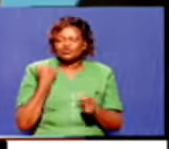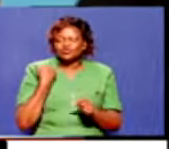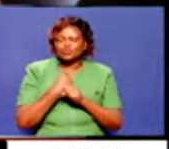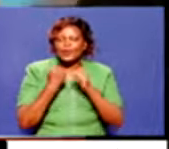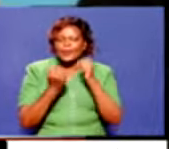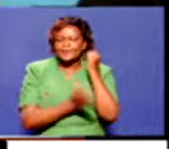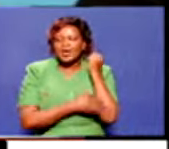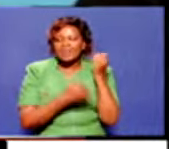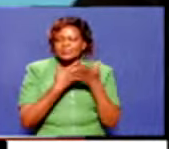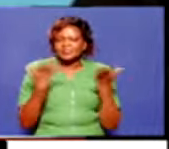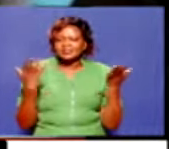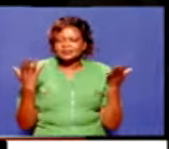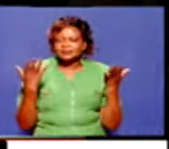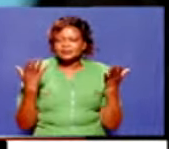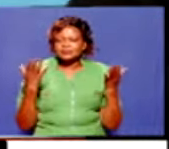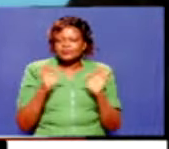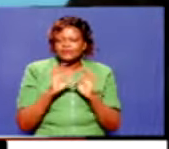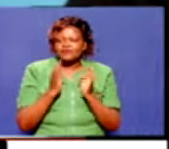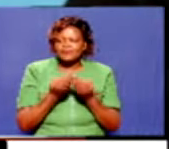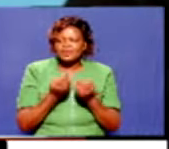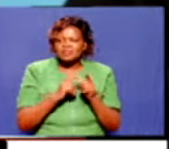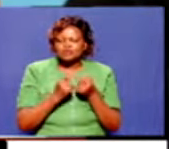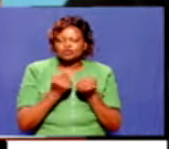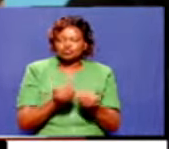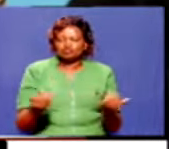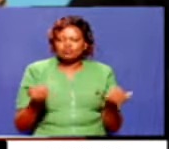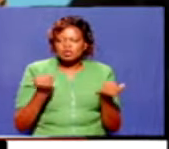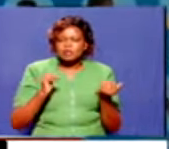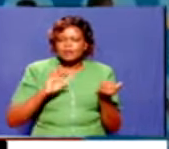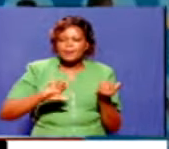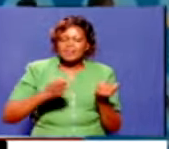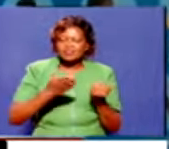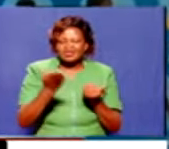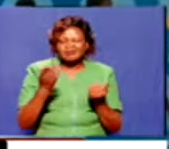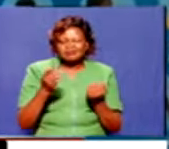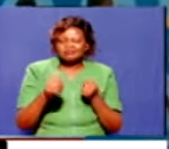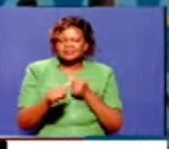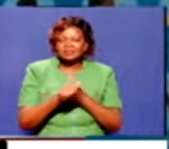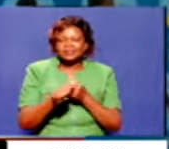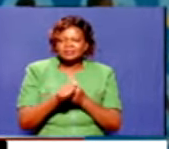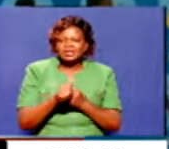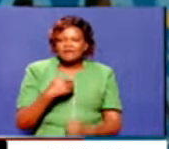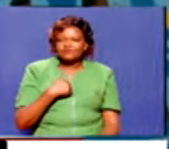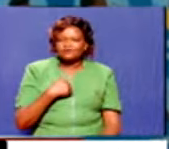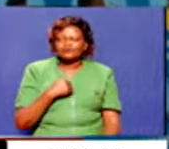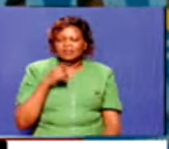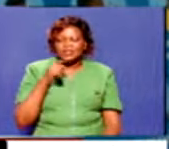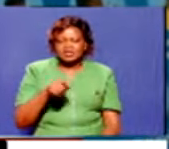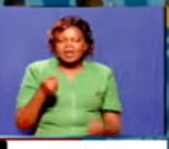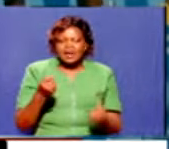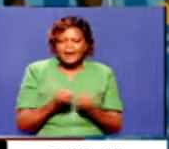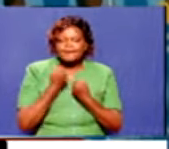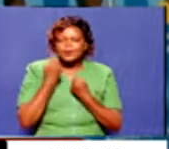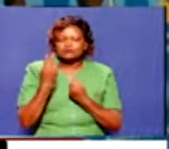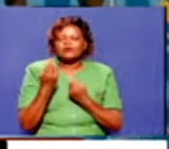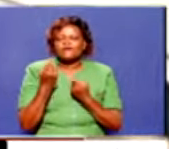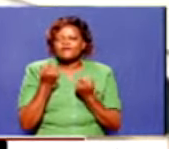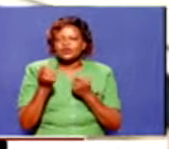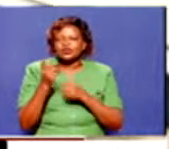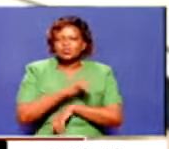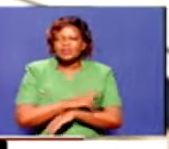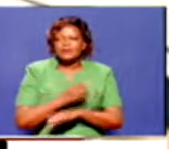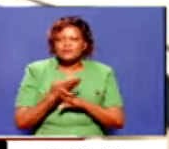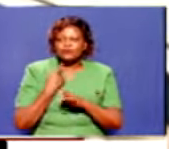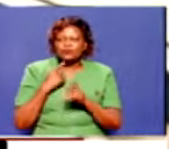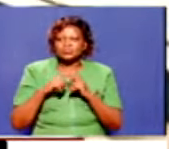madhara kwa hiyo boma. Hata wale watoto wenye wamebaki wako hatarini. Kisa hicho kinajiri siku chache kabla ya kuanza kwa